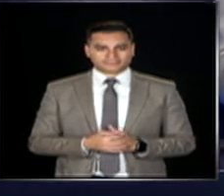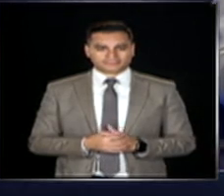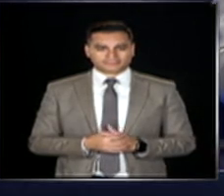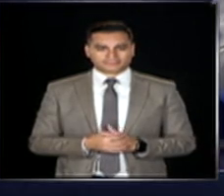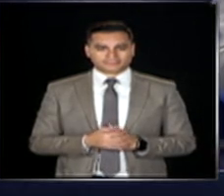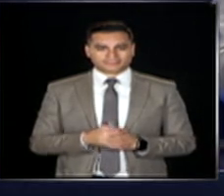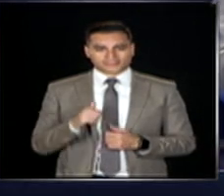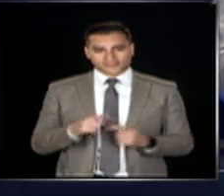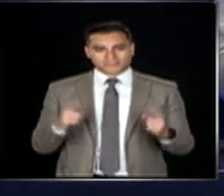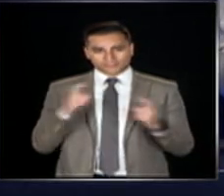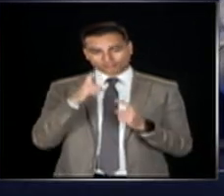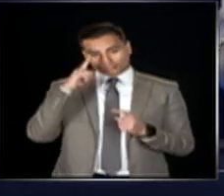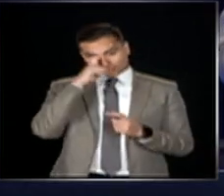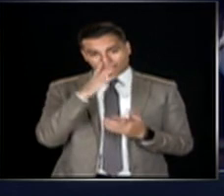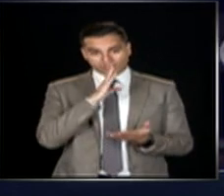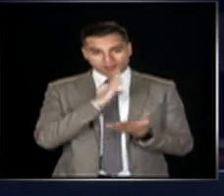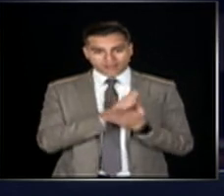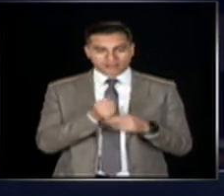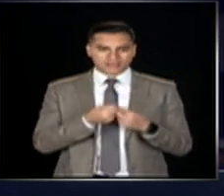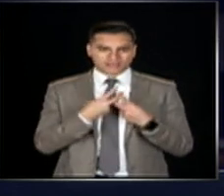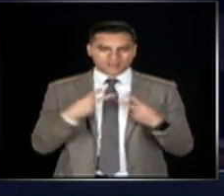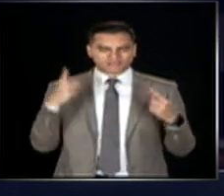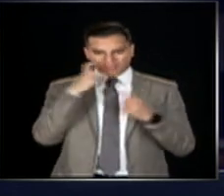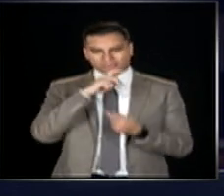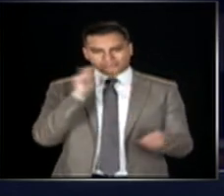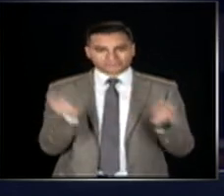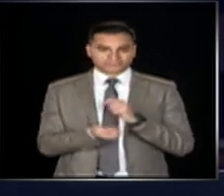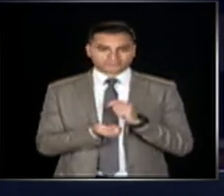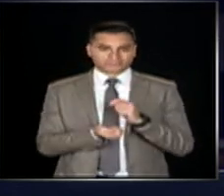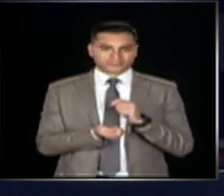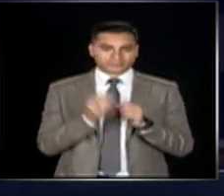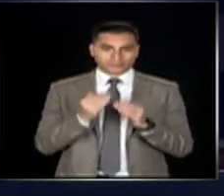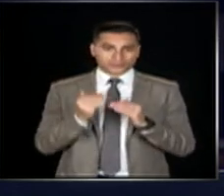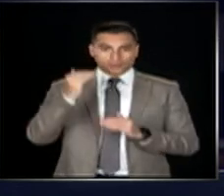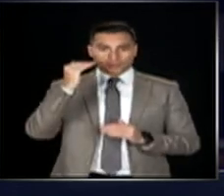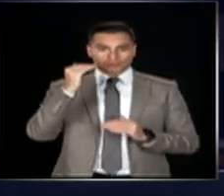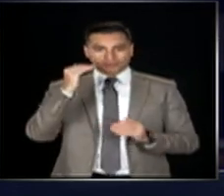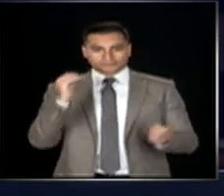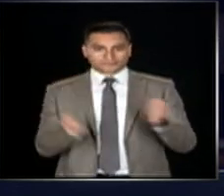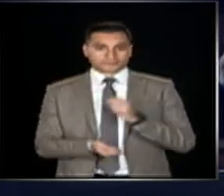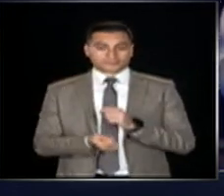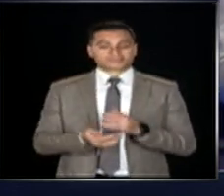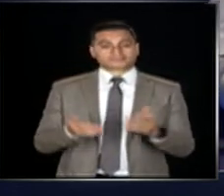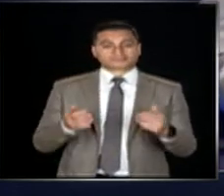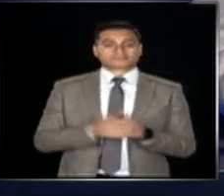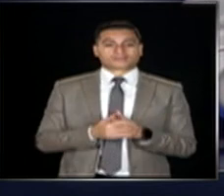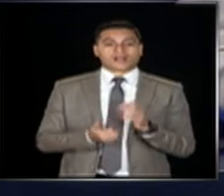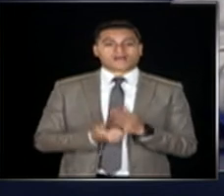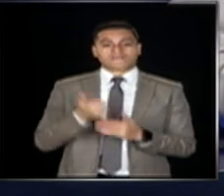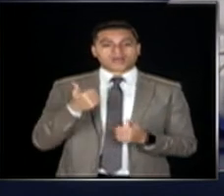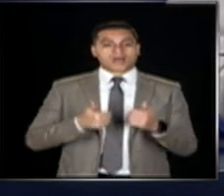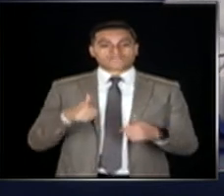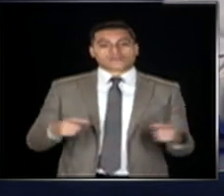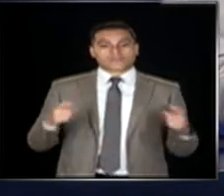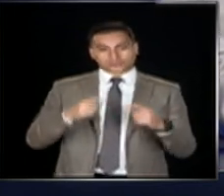هي دي الماتشات الصعبه بتنتهي نهايه دراميه افضل لاعب في ماتش